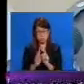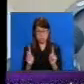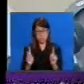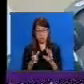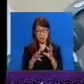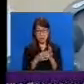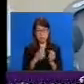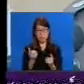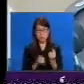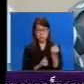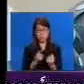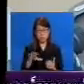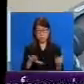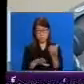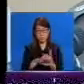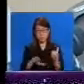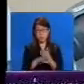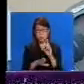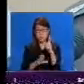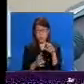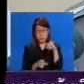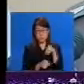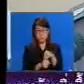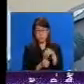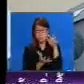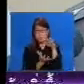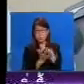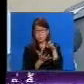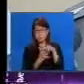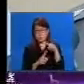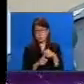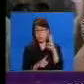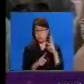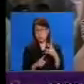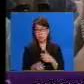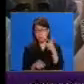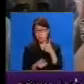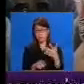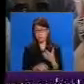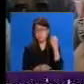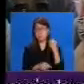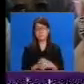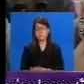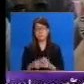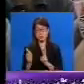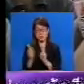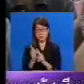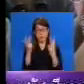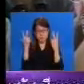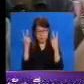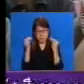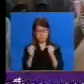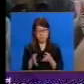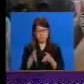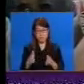ล้นรถขนทองที่จังหวัดสมุทรปราการที่เกิดขึ้นในเดือนมิถุนายนที่ผ่านมาเท่านั้นค่ะ ทางด้านนายสุเทพทึกสุบานรองนายกรัฐมนตรีด้าน